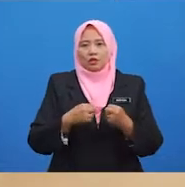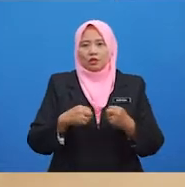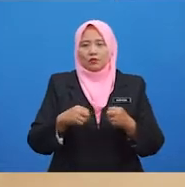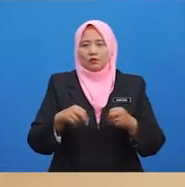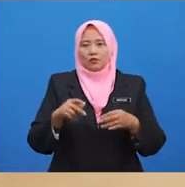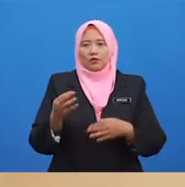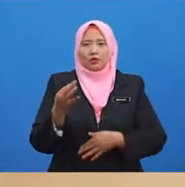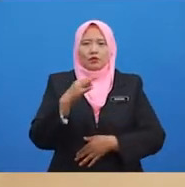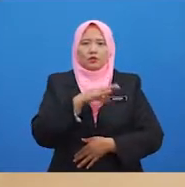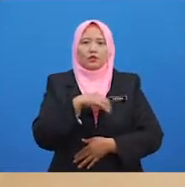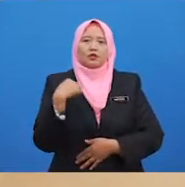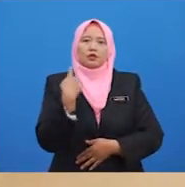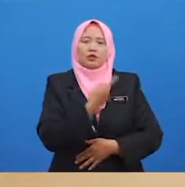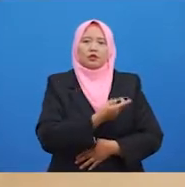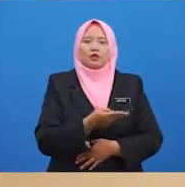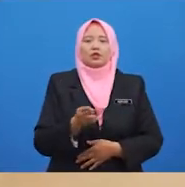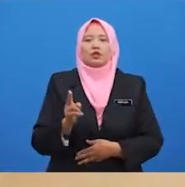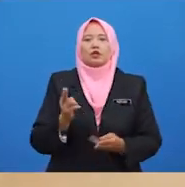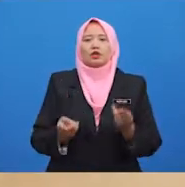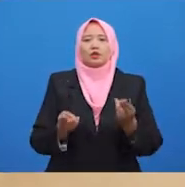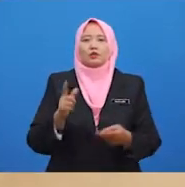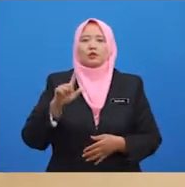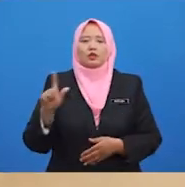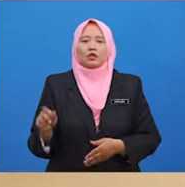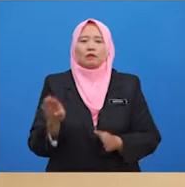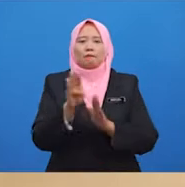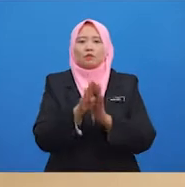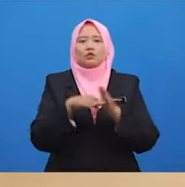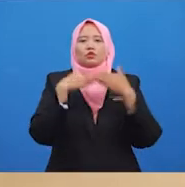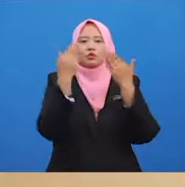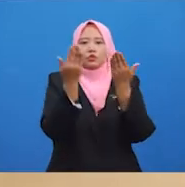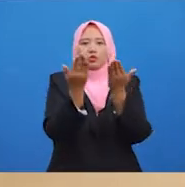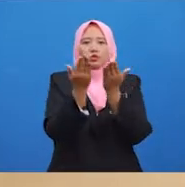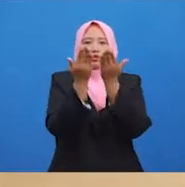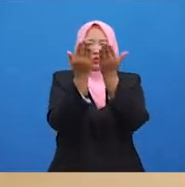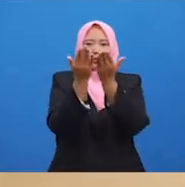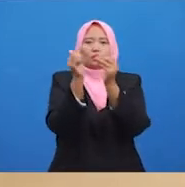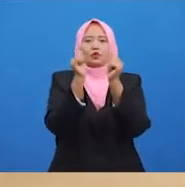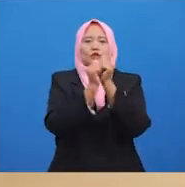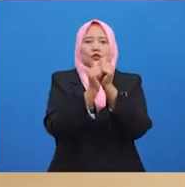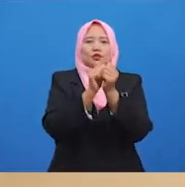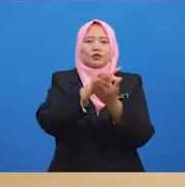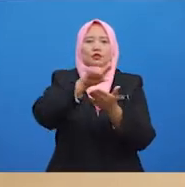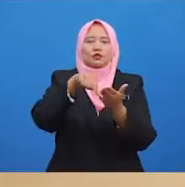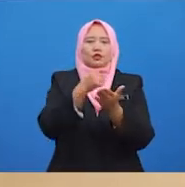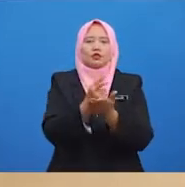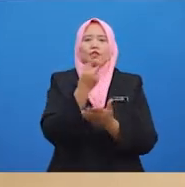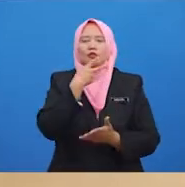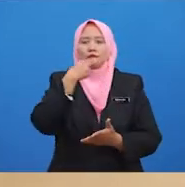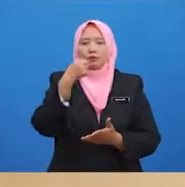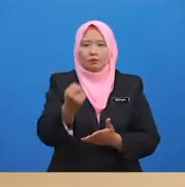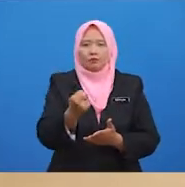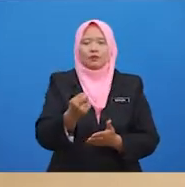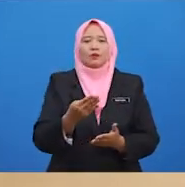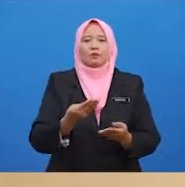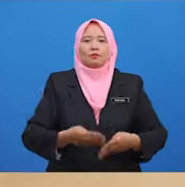ialah kita haruslah bersyukur dengan segala nikmat pemberian Allah.